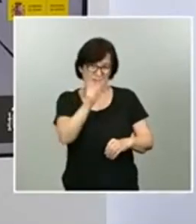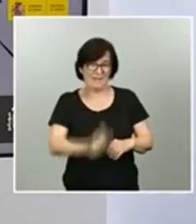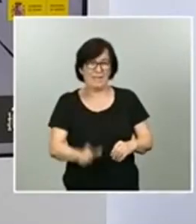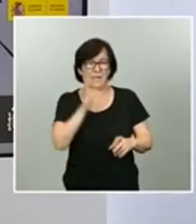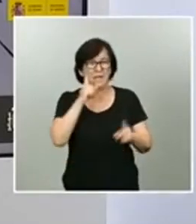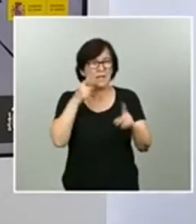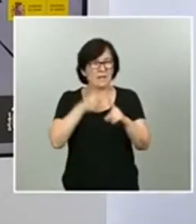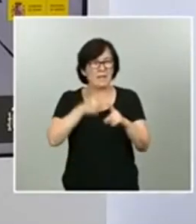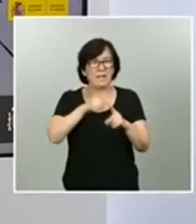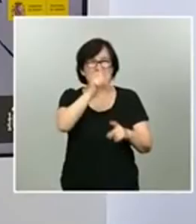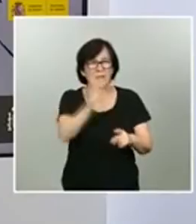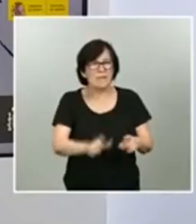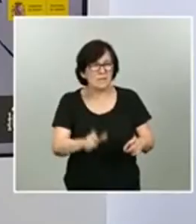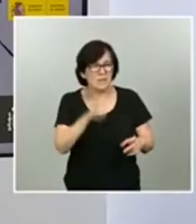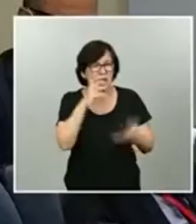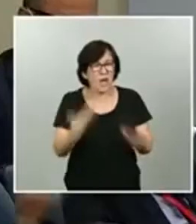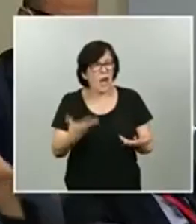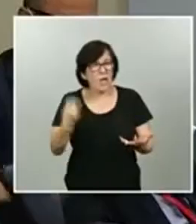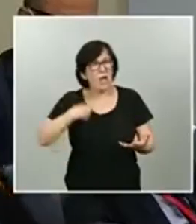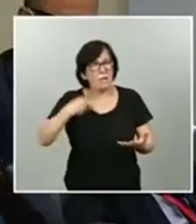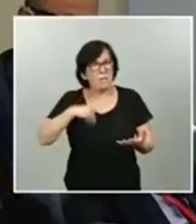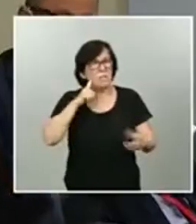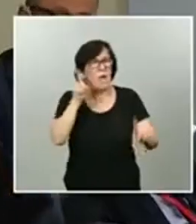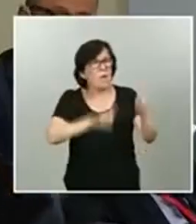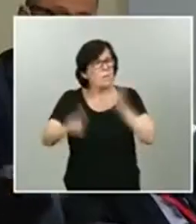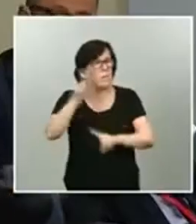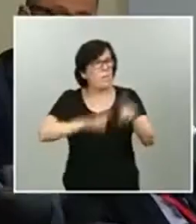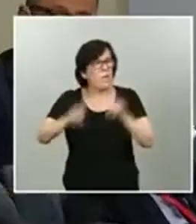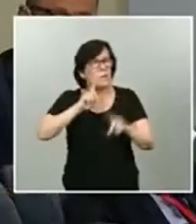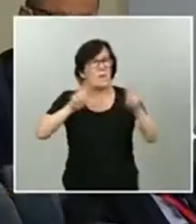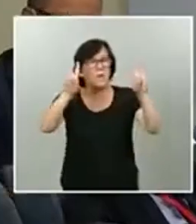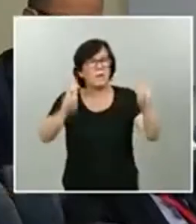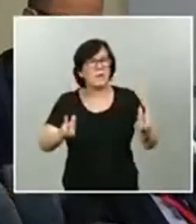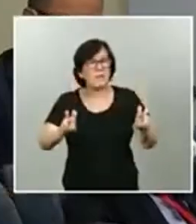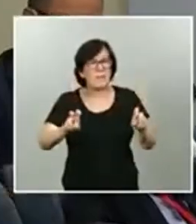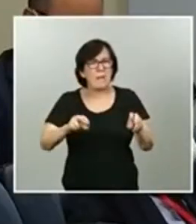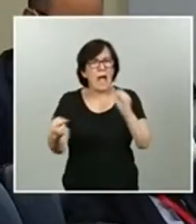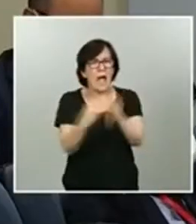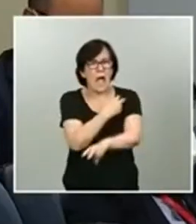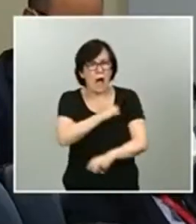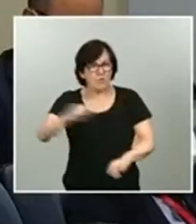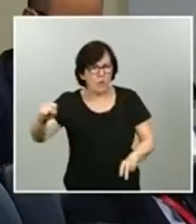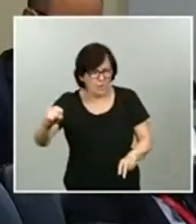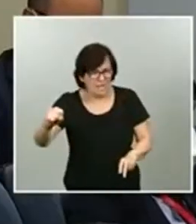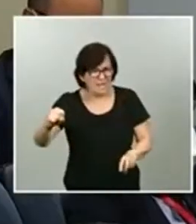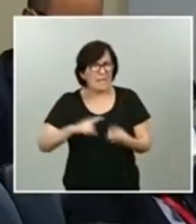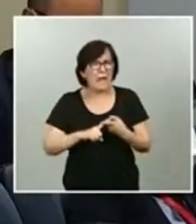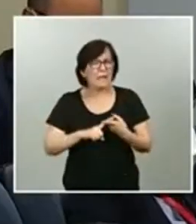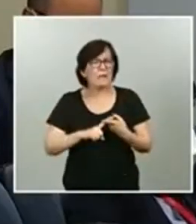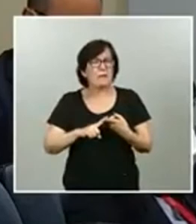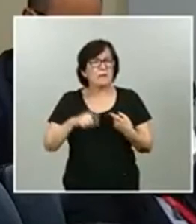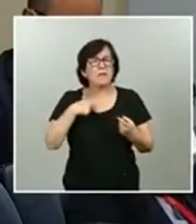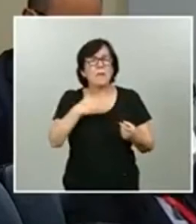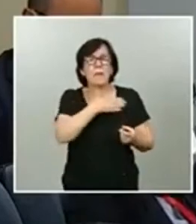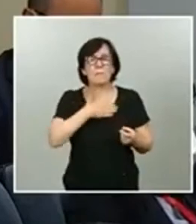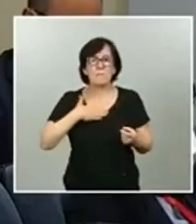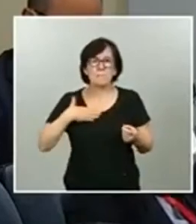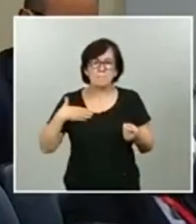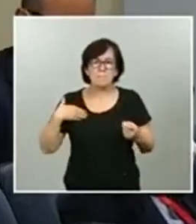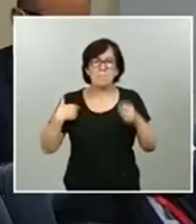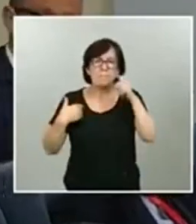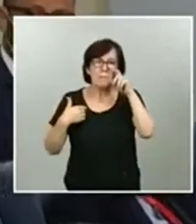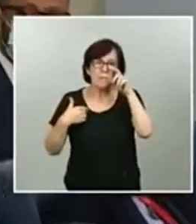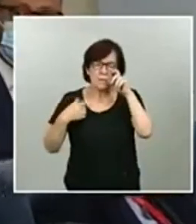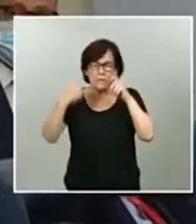autostrade. In Italia ahora mismo hay una gran polemica sobre el tema de las autopistas. Volevo sapere se non pensa come governo di aver fatto una